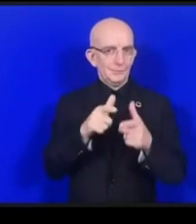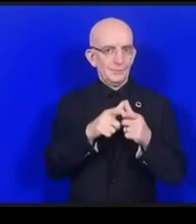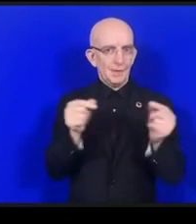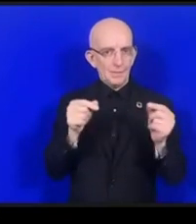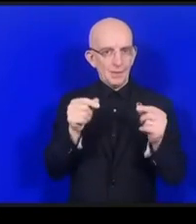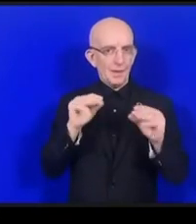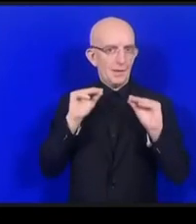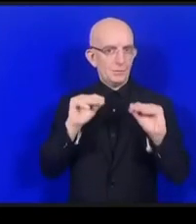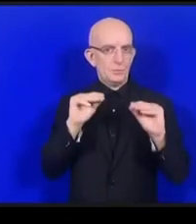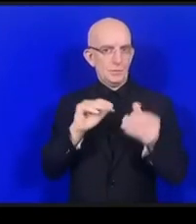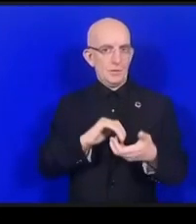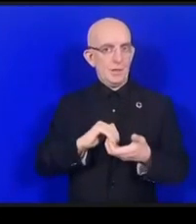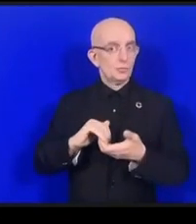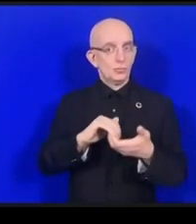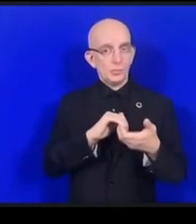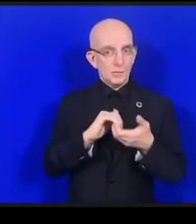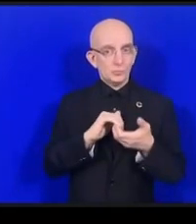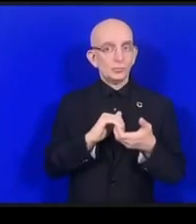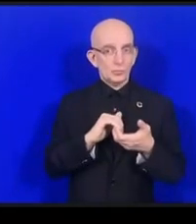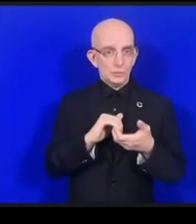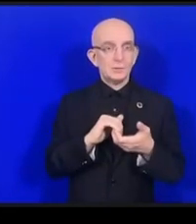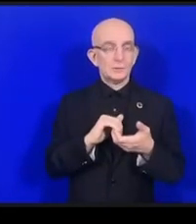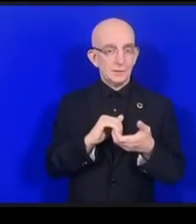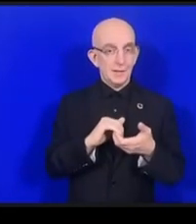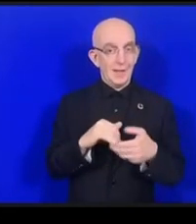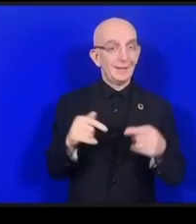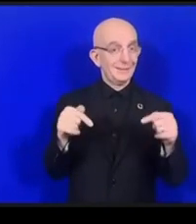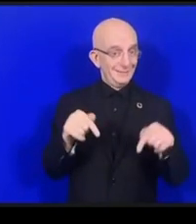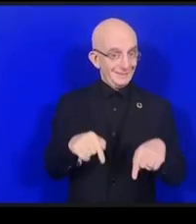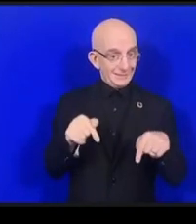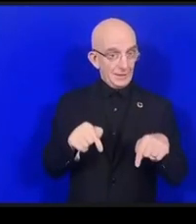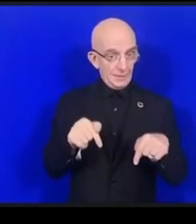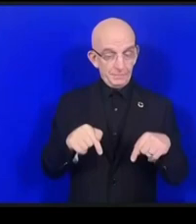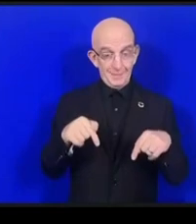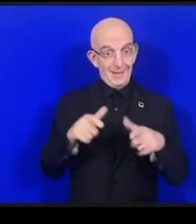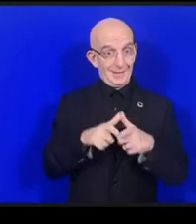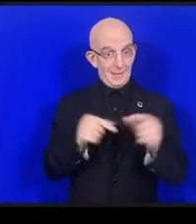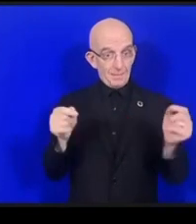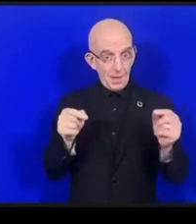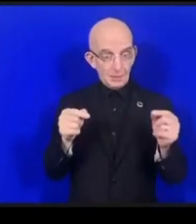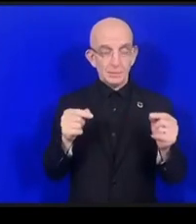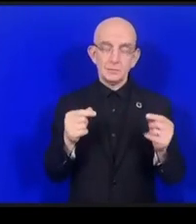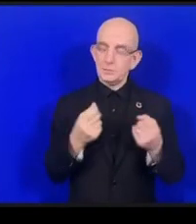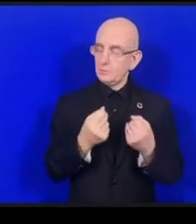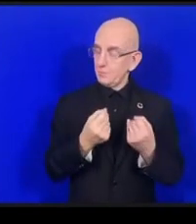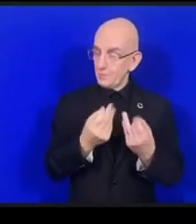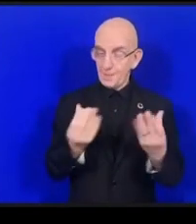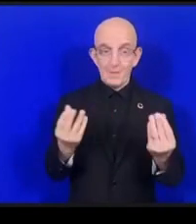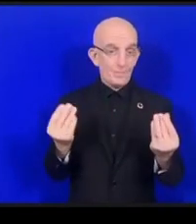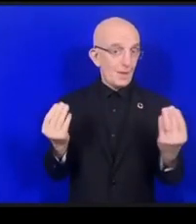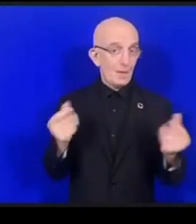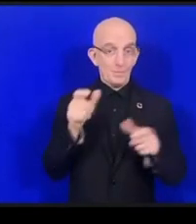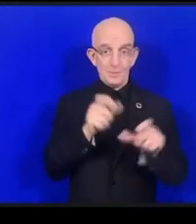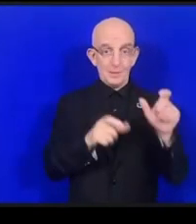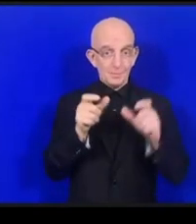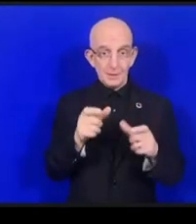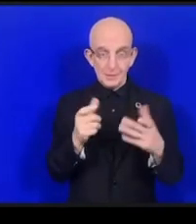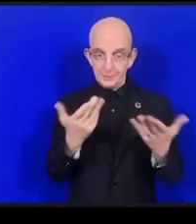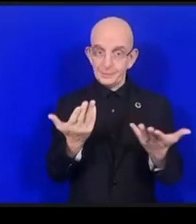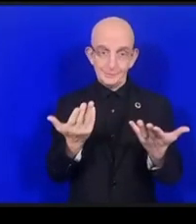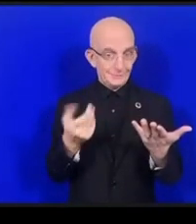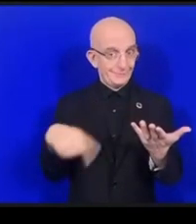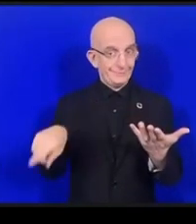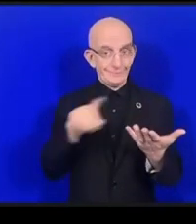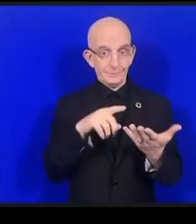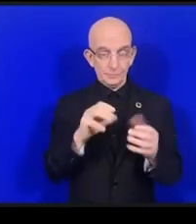училась в японской ассоциации по реабилитации и даже здесь в Японии